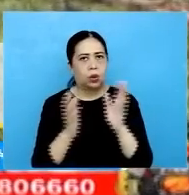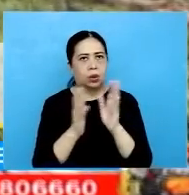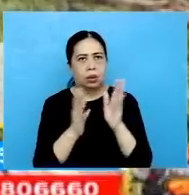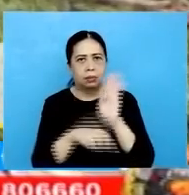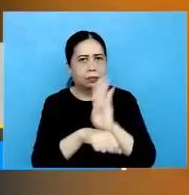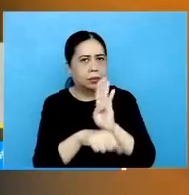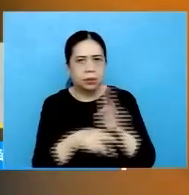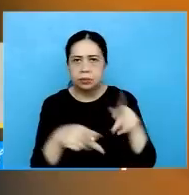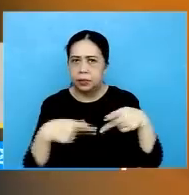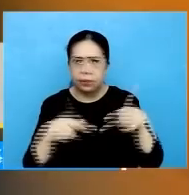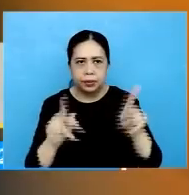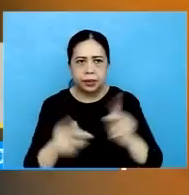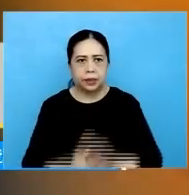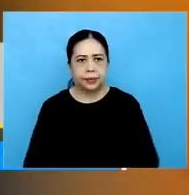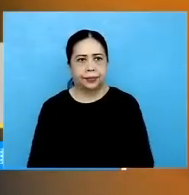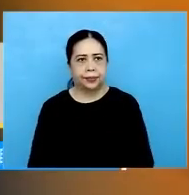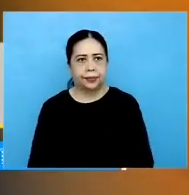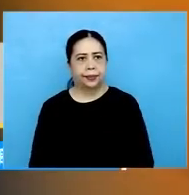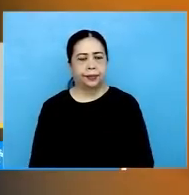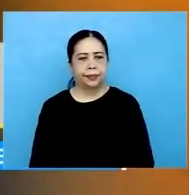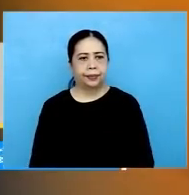permit.